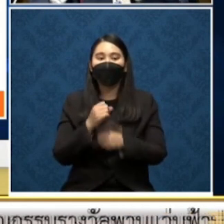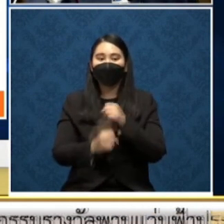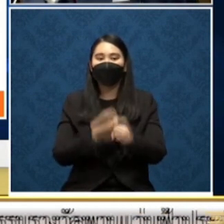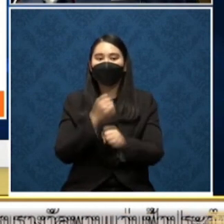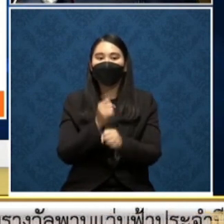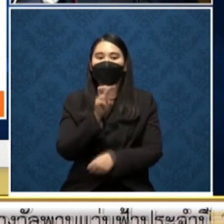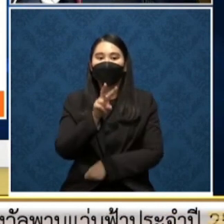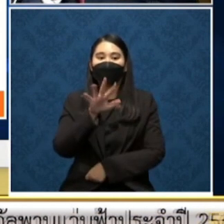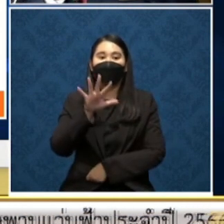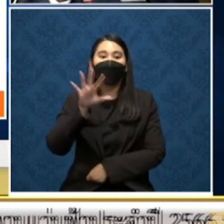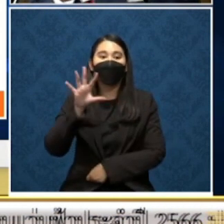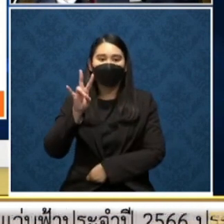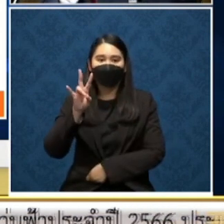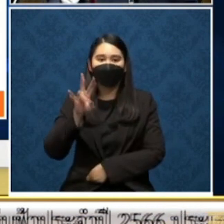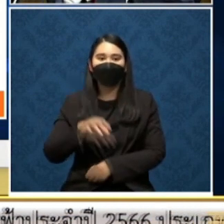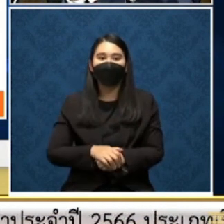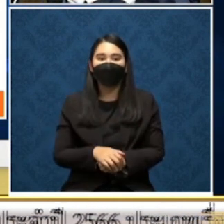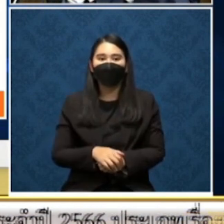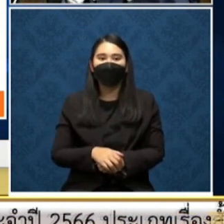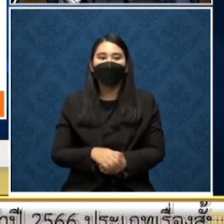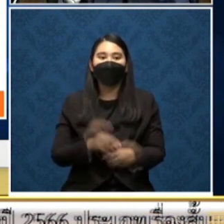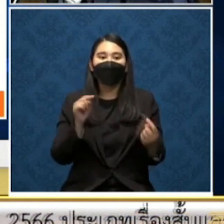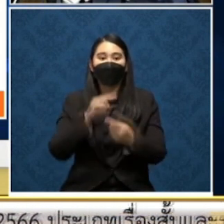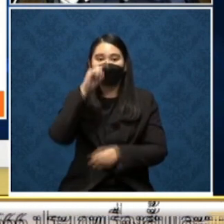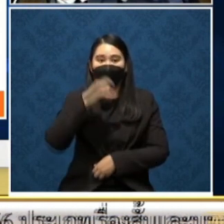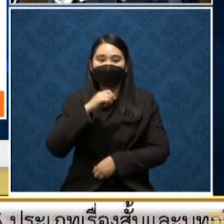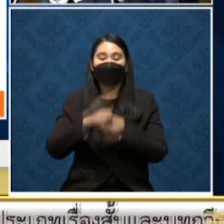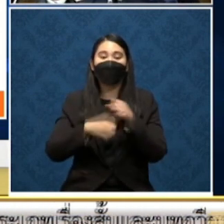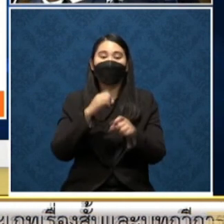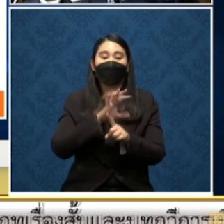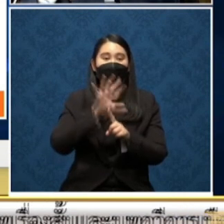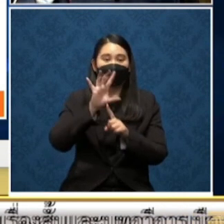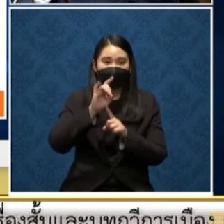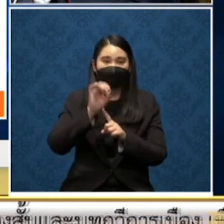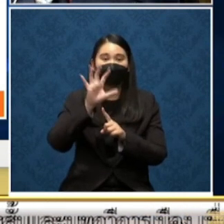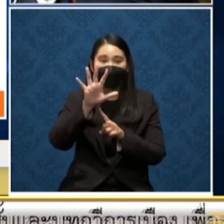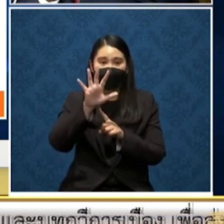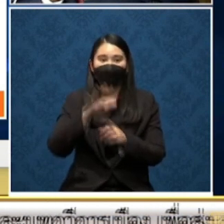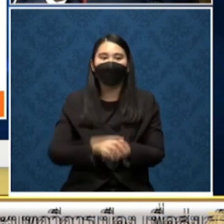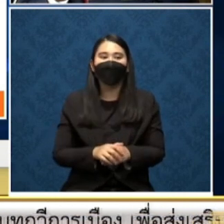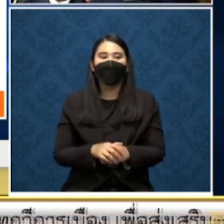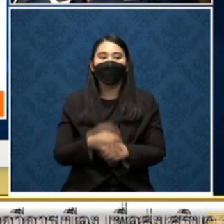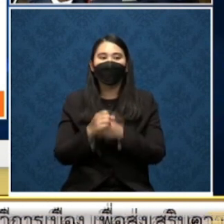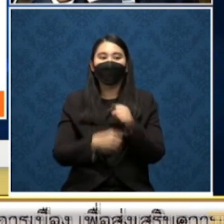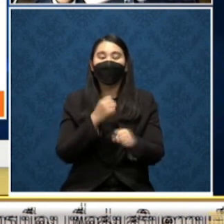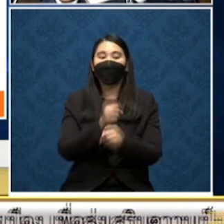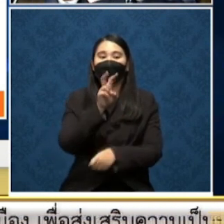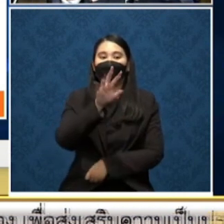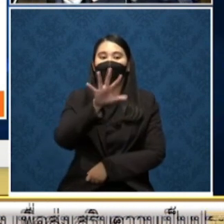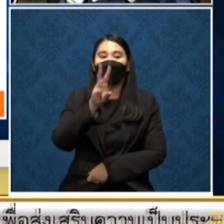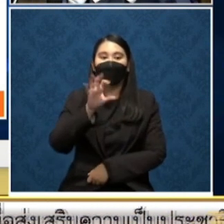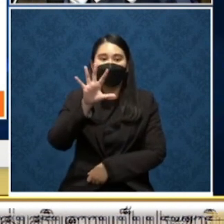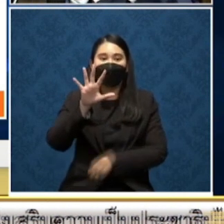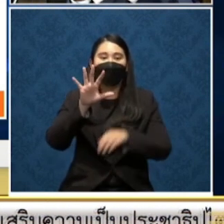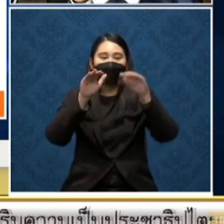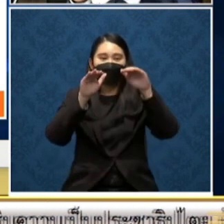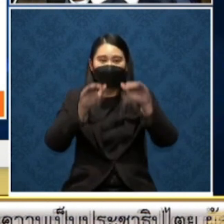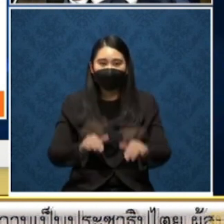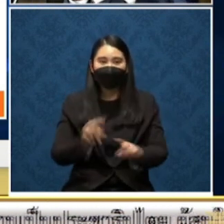จ่ายเงินเดือนจ่ายโอ้โหค่าน้ำค่าไฟค่ารถค่าราถ้าหาเงินไม่ได้แล้วจะไปทำเป็นองค์กรยังไงก็ไปเป็นลูกจ้างพนักงานบริ